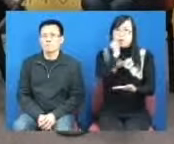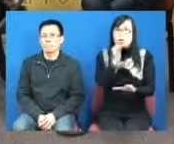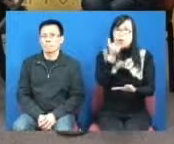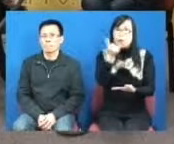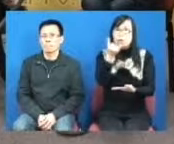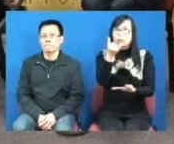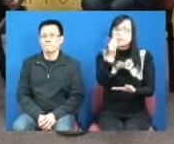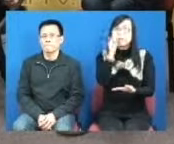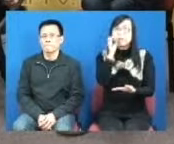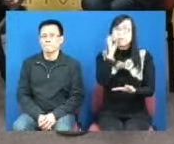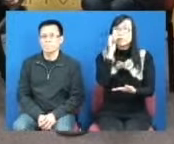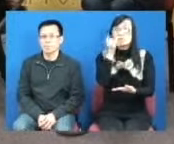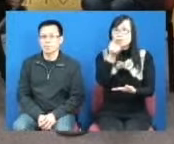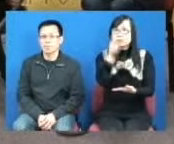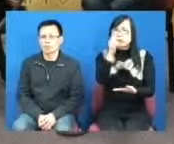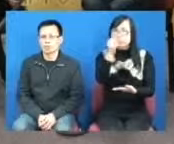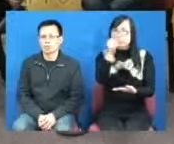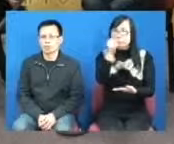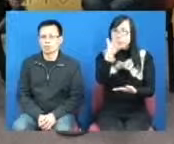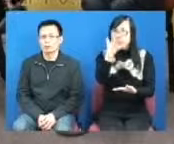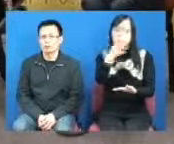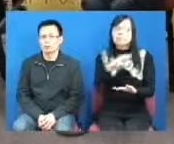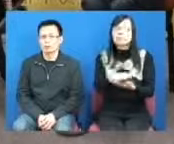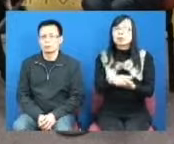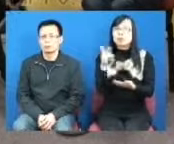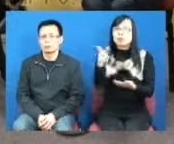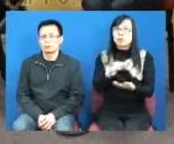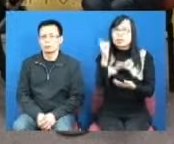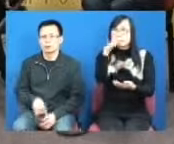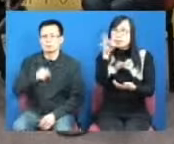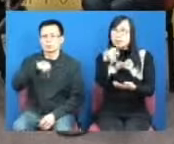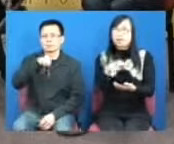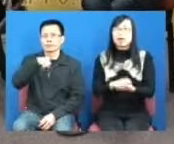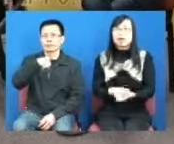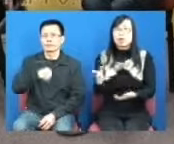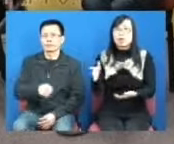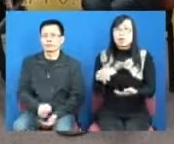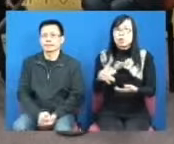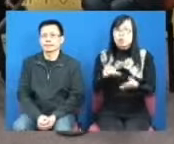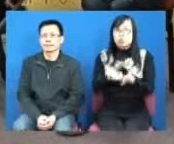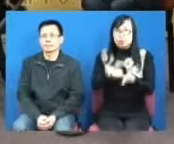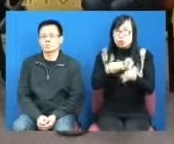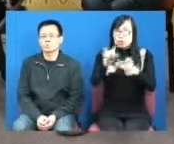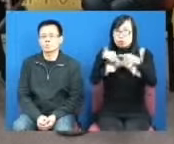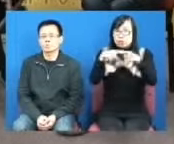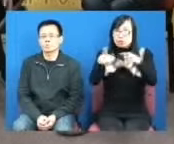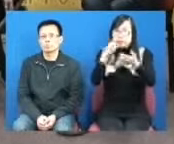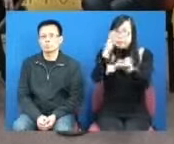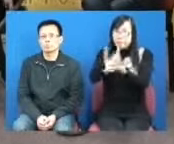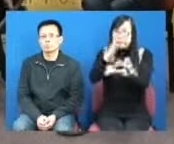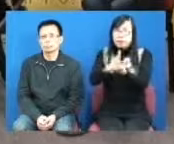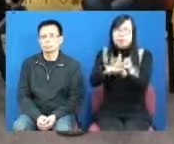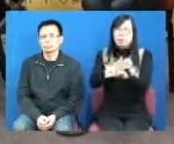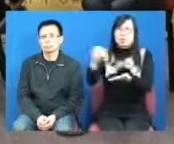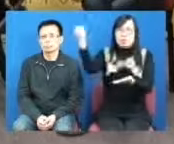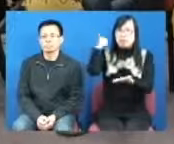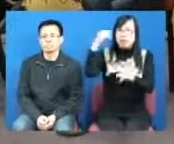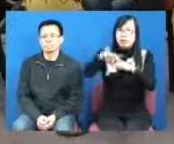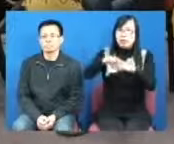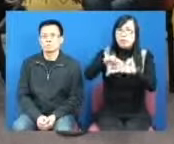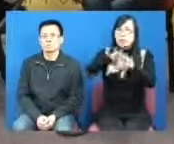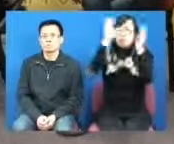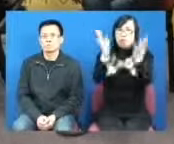以後就有3000元事實上我想最大的分別就是強積金和全民退